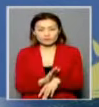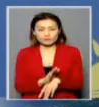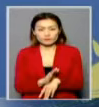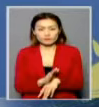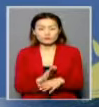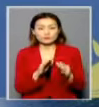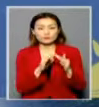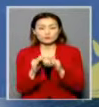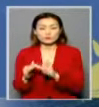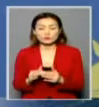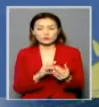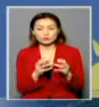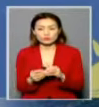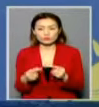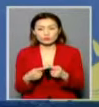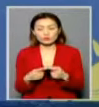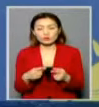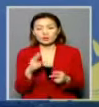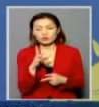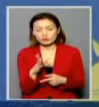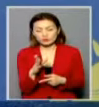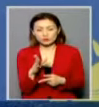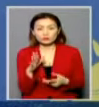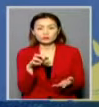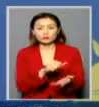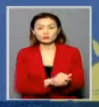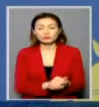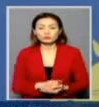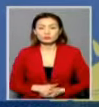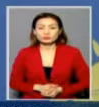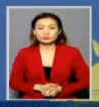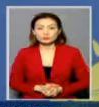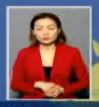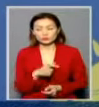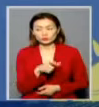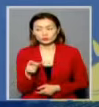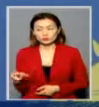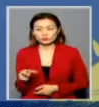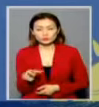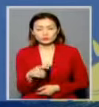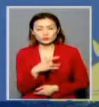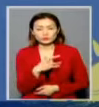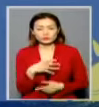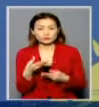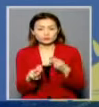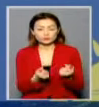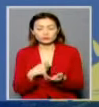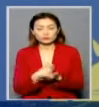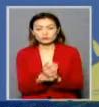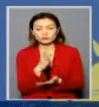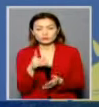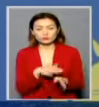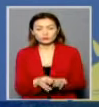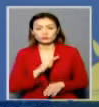жеке тұрғын үй қорынан жалға алатын тұрғын үй тұрғынжай үшін азаматтардың жекелеген санаттардың төлемдерін тағайындау және